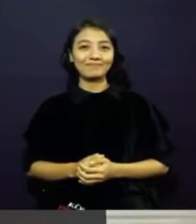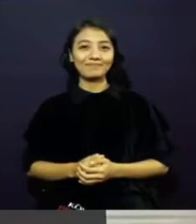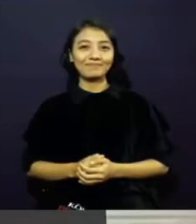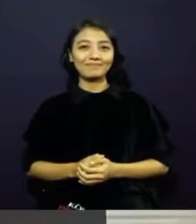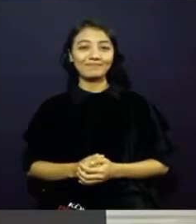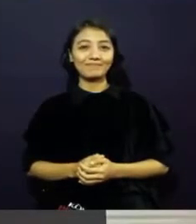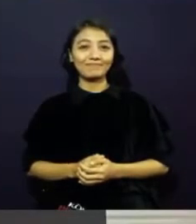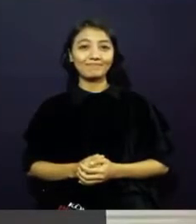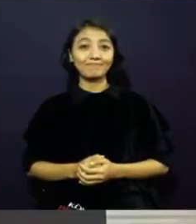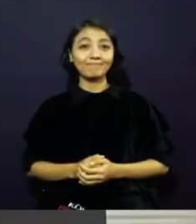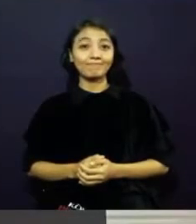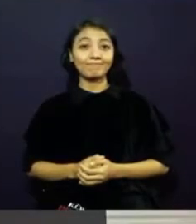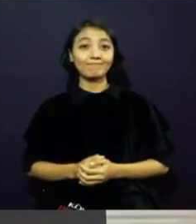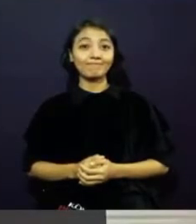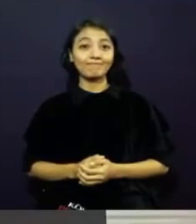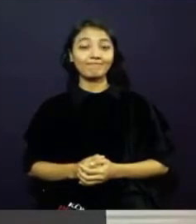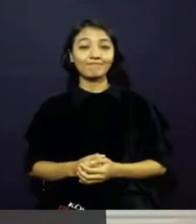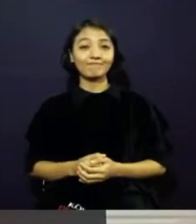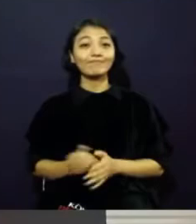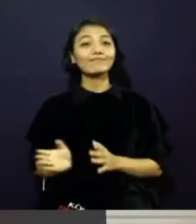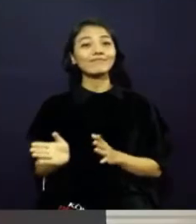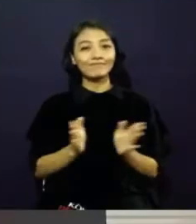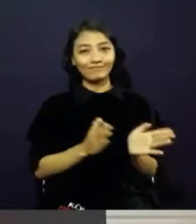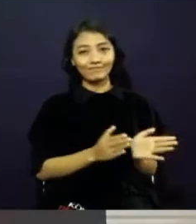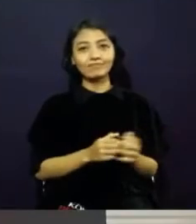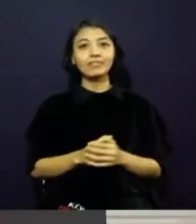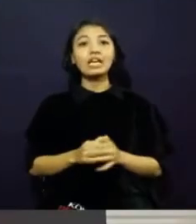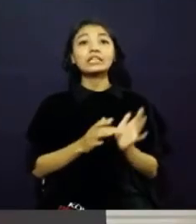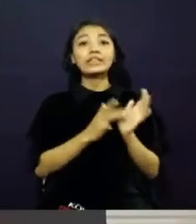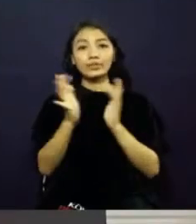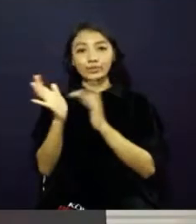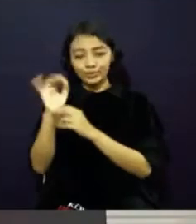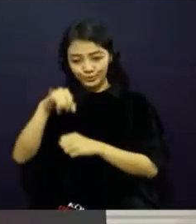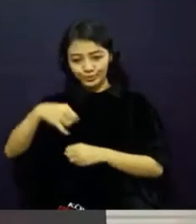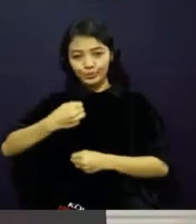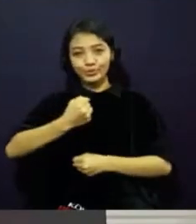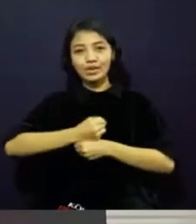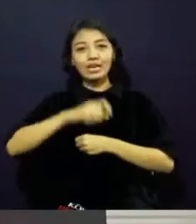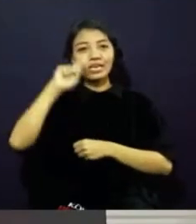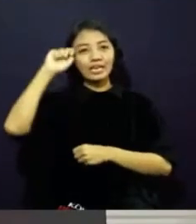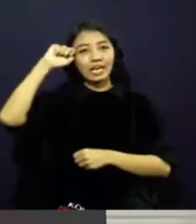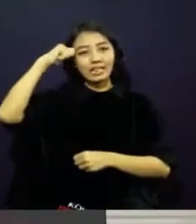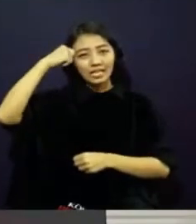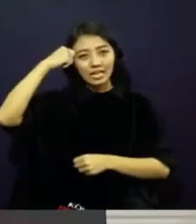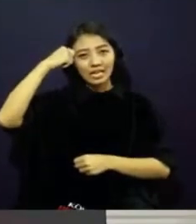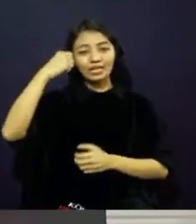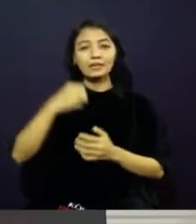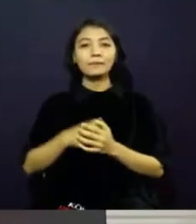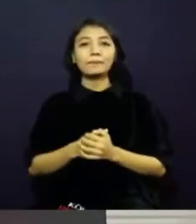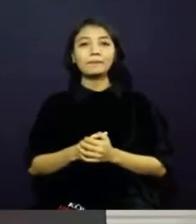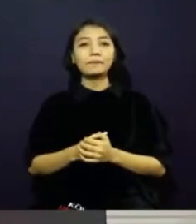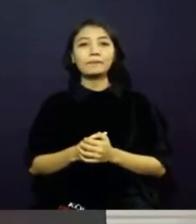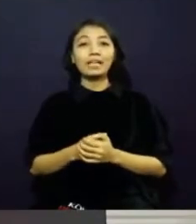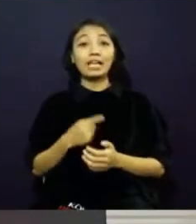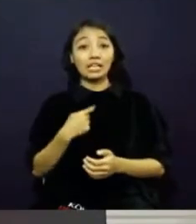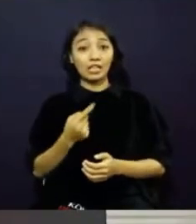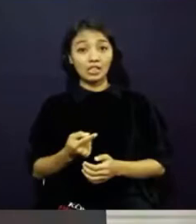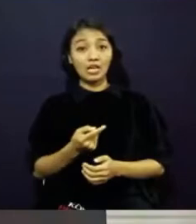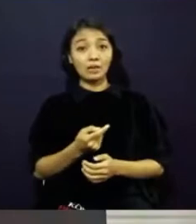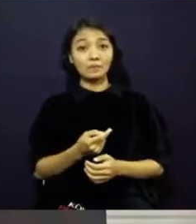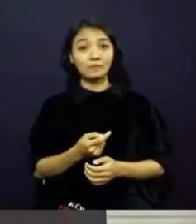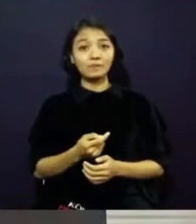Hai hal ketiga yang juga diingatkan oleh Yesus dan dipercayakan oleh Yesus untuk kita